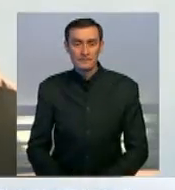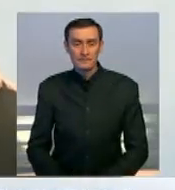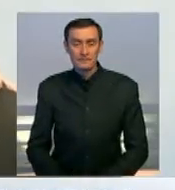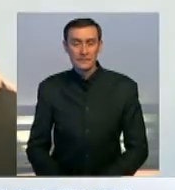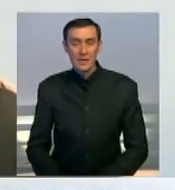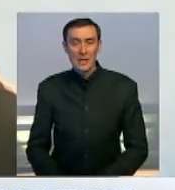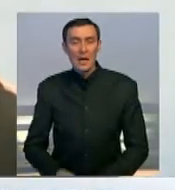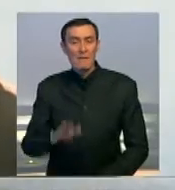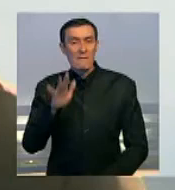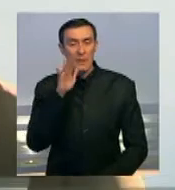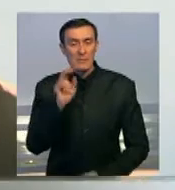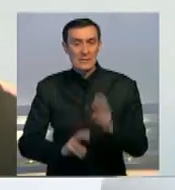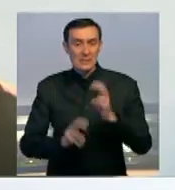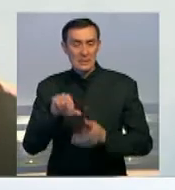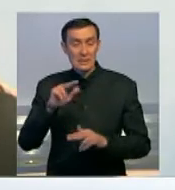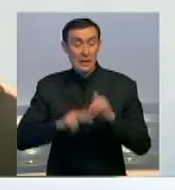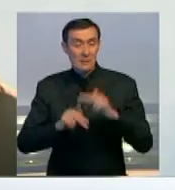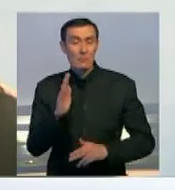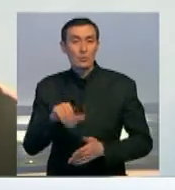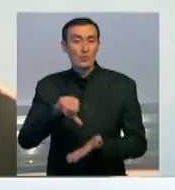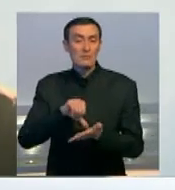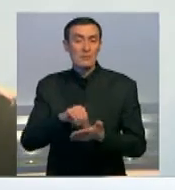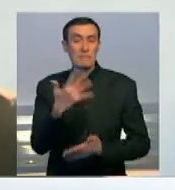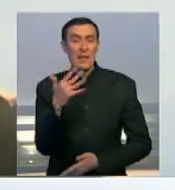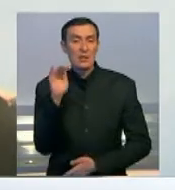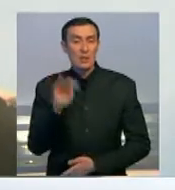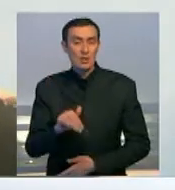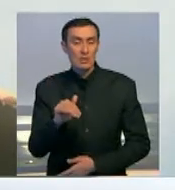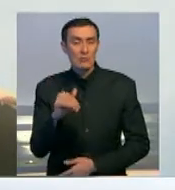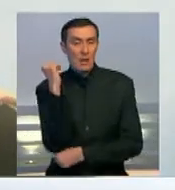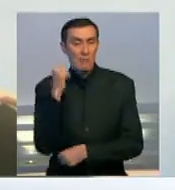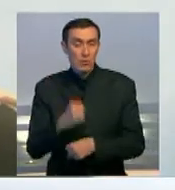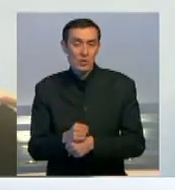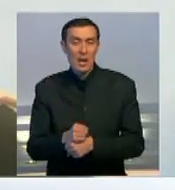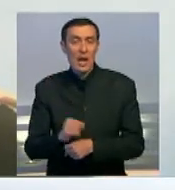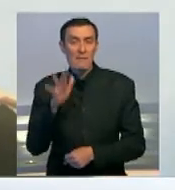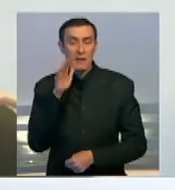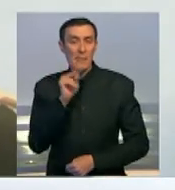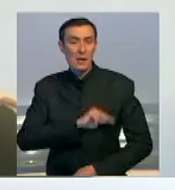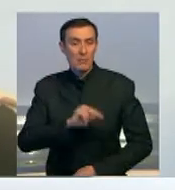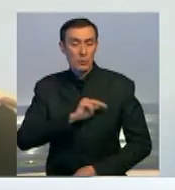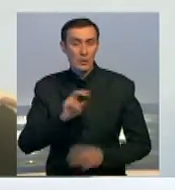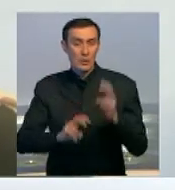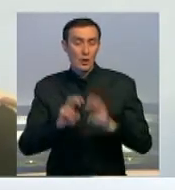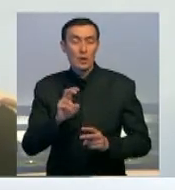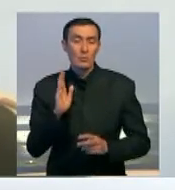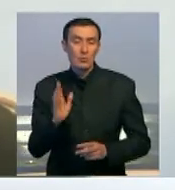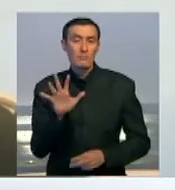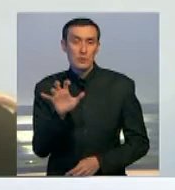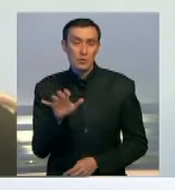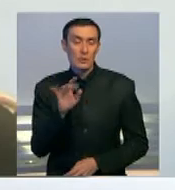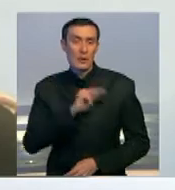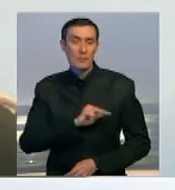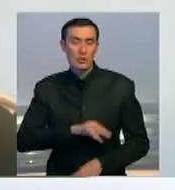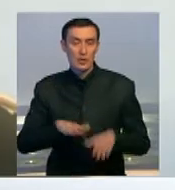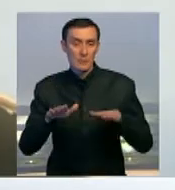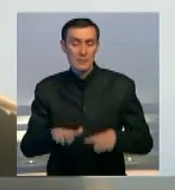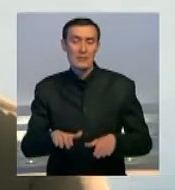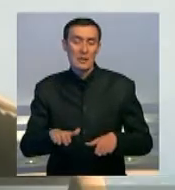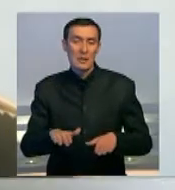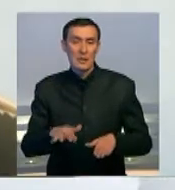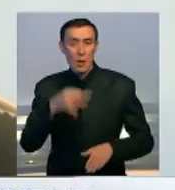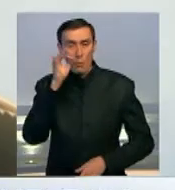В период строительства будет вовлечено порядка 5000 рабочих. В период эксплуатации будет создано до 500 рабочих мест для